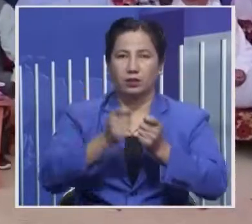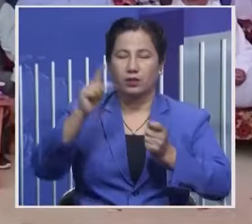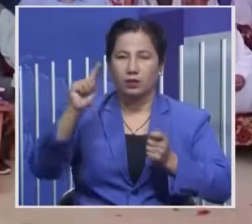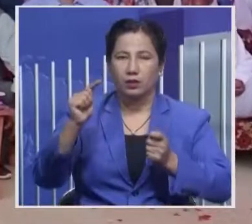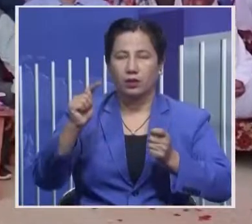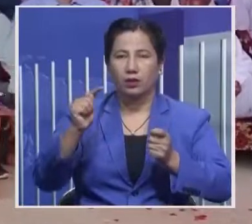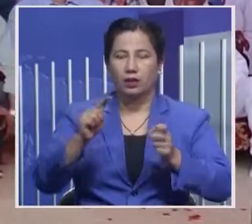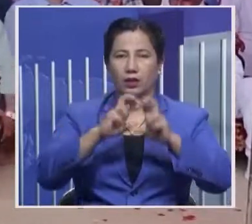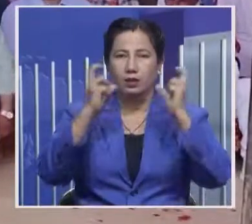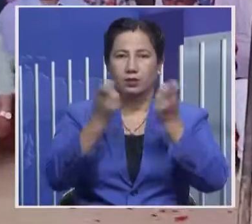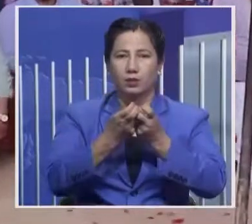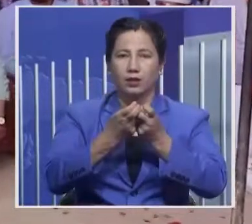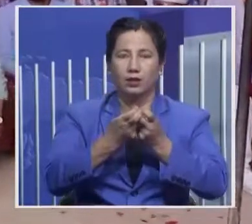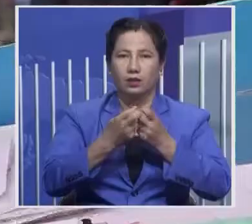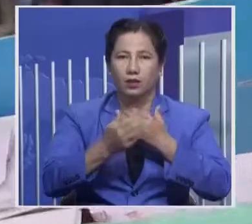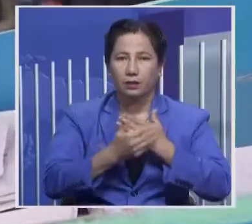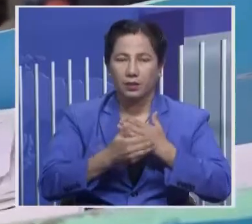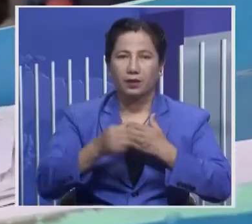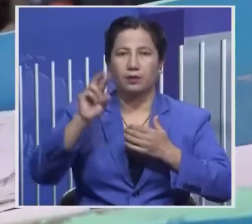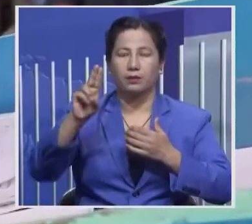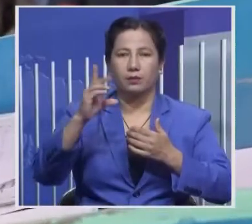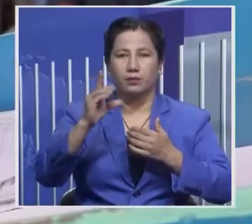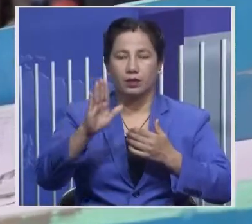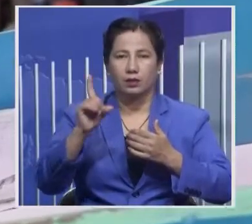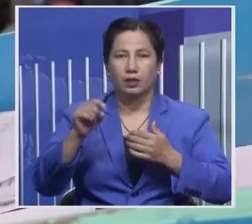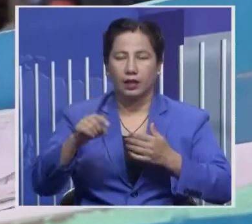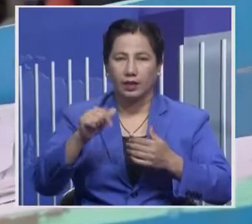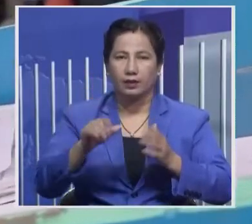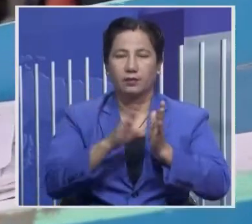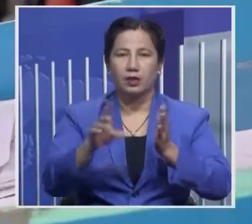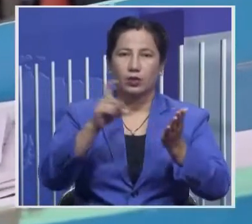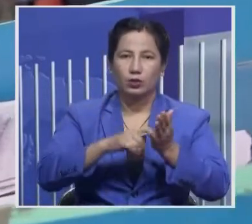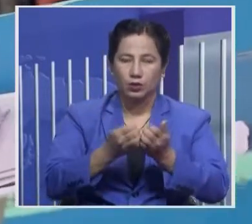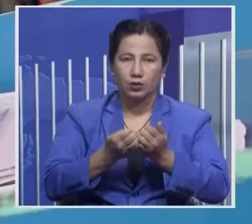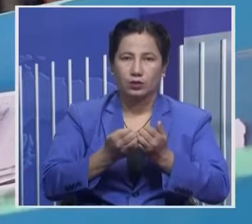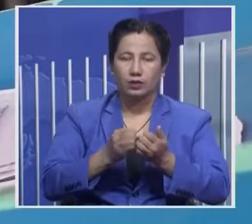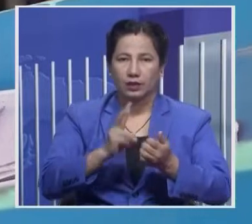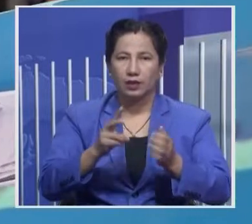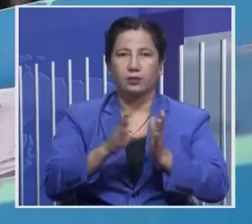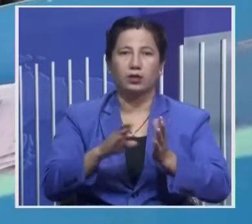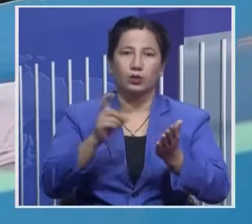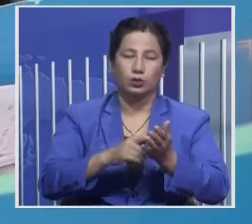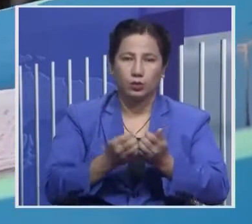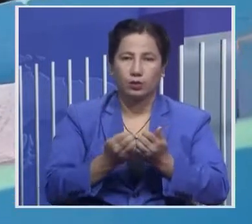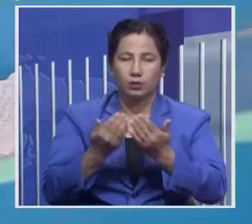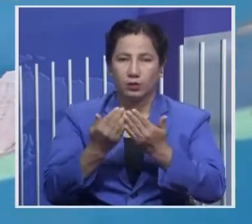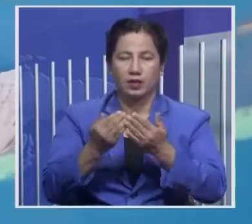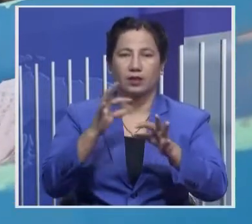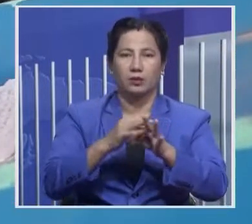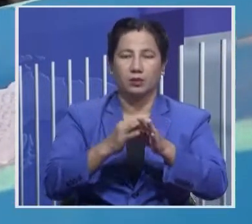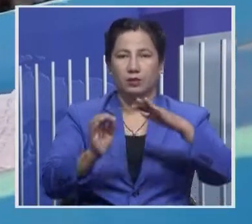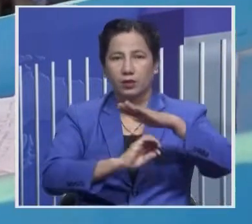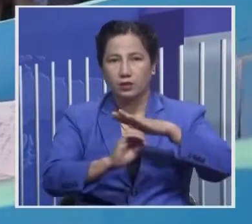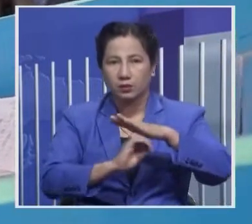सांसद प्रेम प्रकाश भट्ट। यसलाई यहीँबाट सुरु गरौँ, जो जहाँ छ त्यहीबाट सुरु गरौँ। विद्यालय व्यवस्थापन